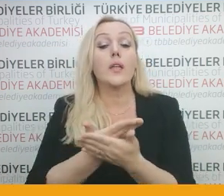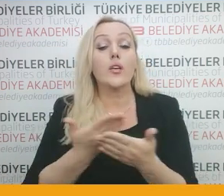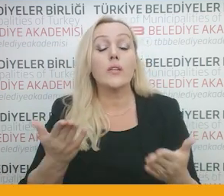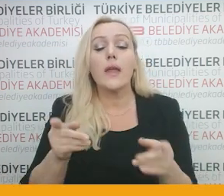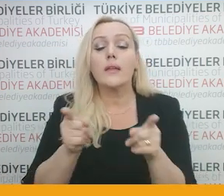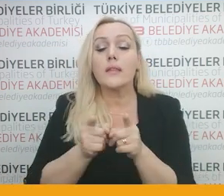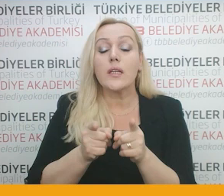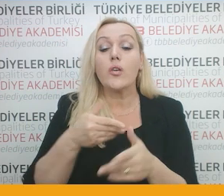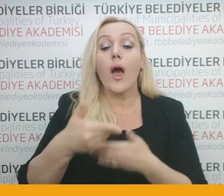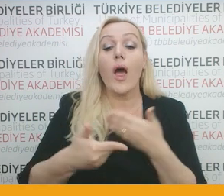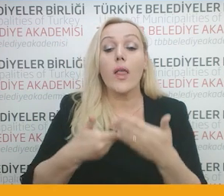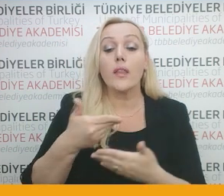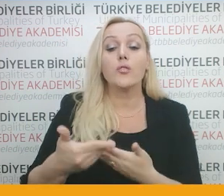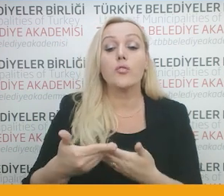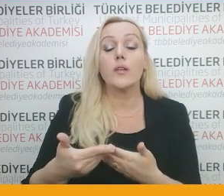kısaca bahsedeceğiz.